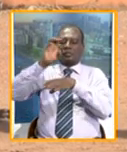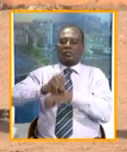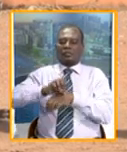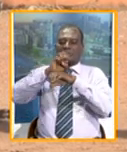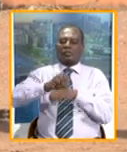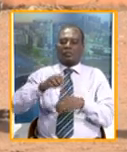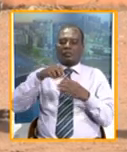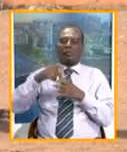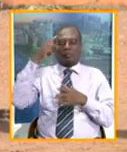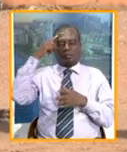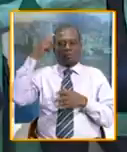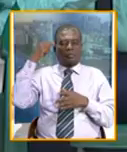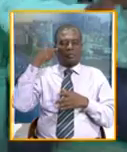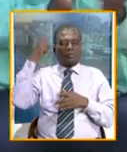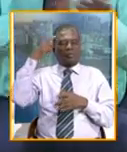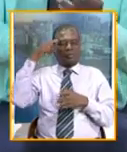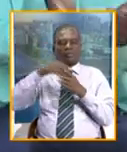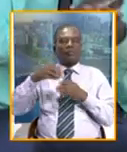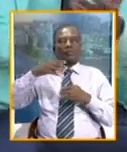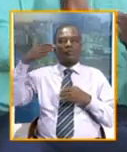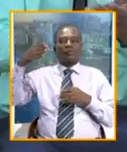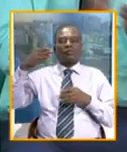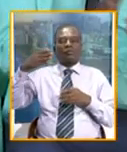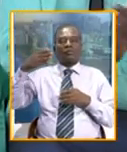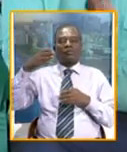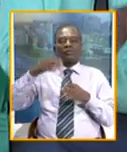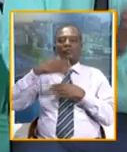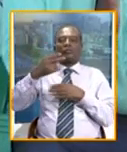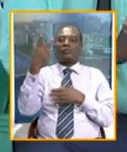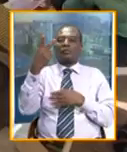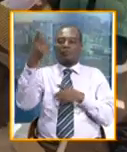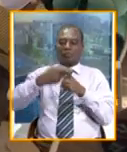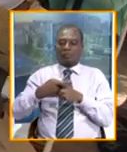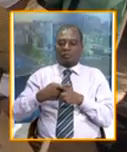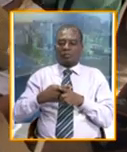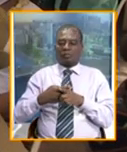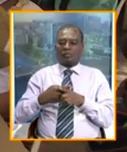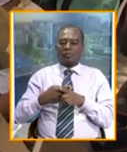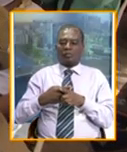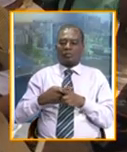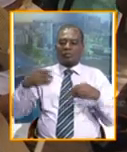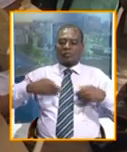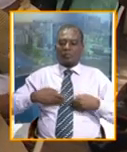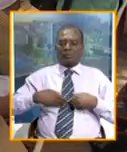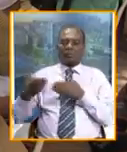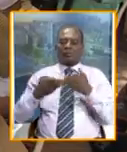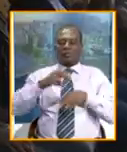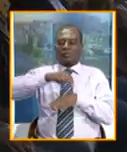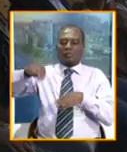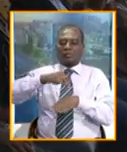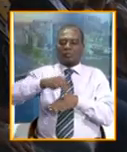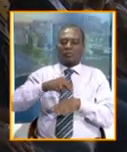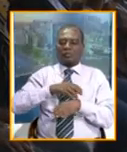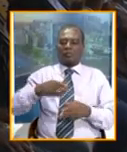la tête dans la modernité. Après 2 mois en internat, ces jeunes de la première promotion du Service national des